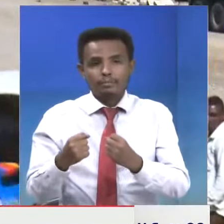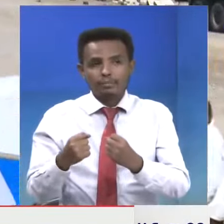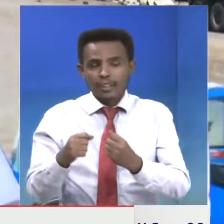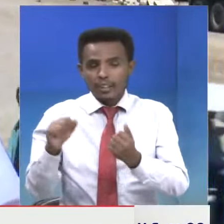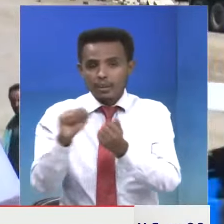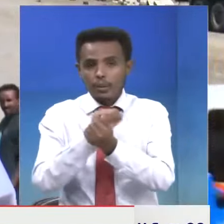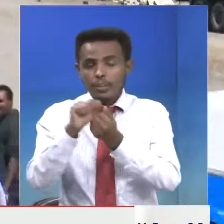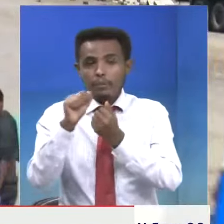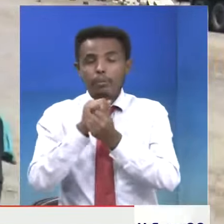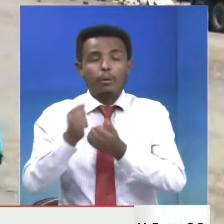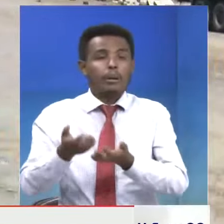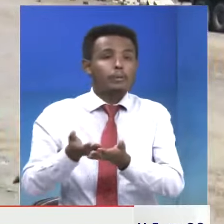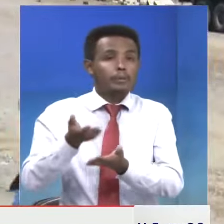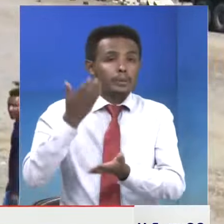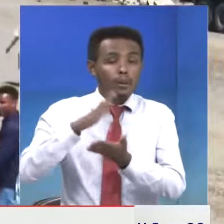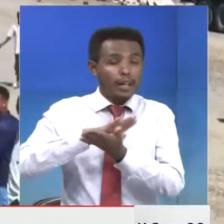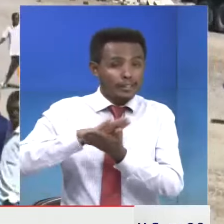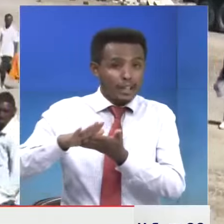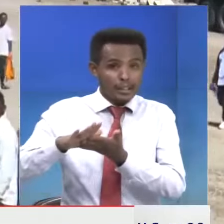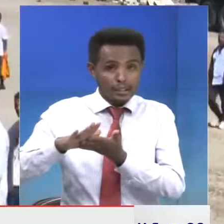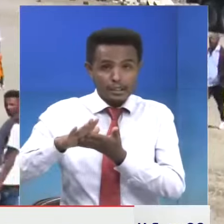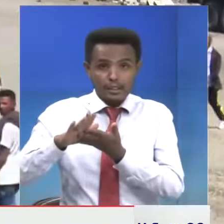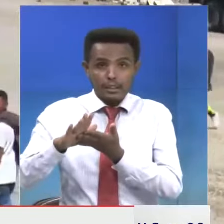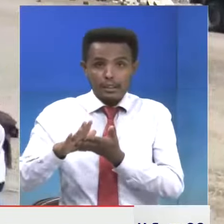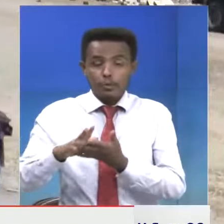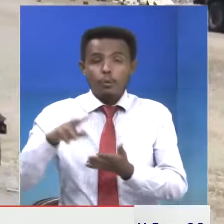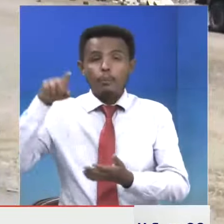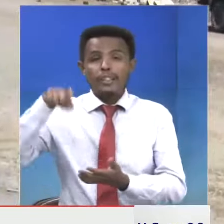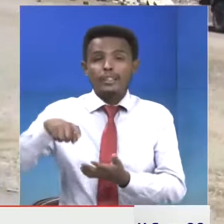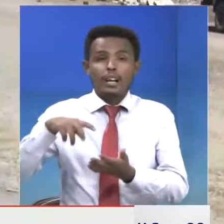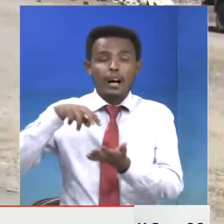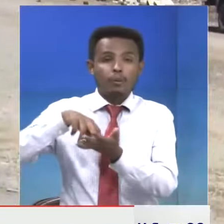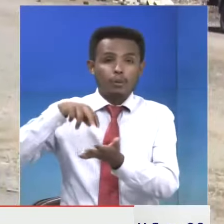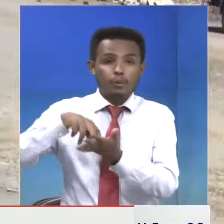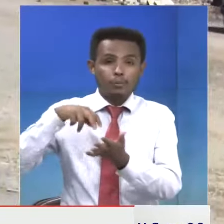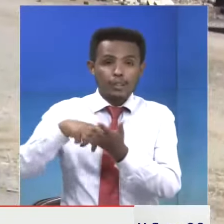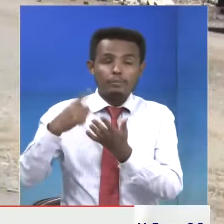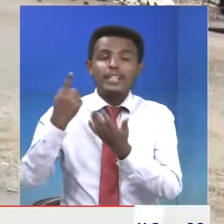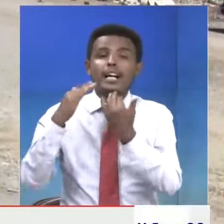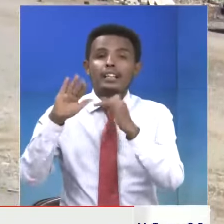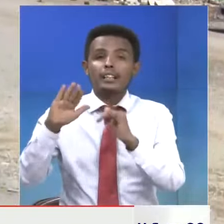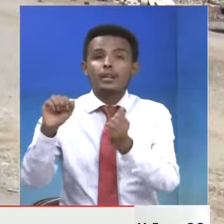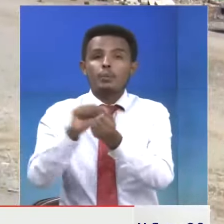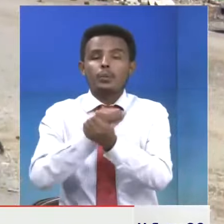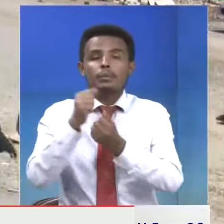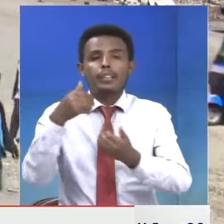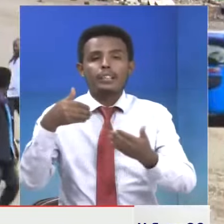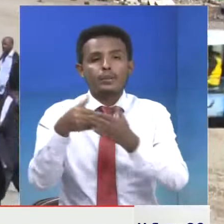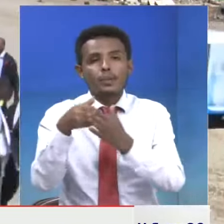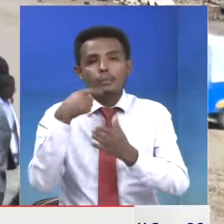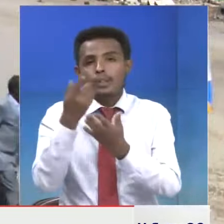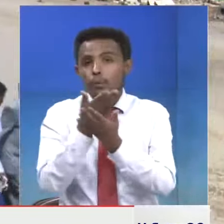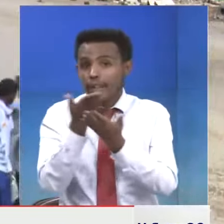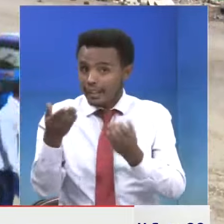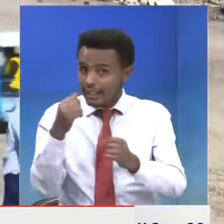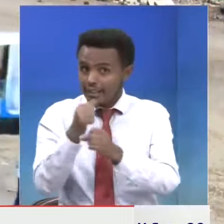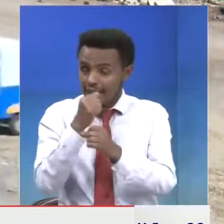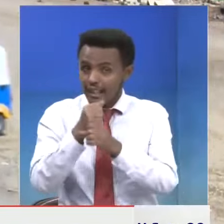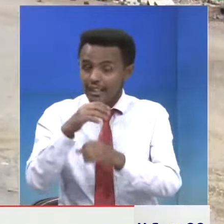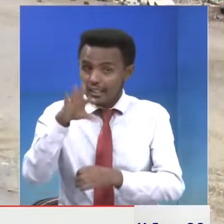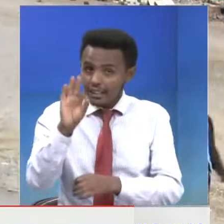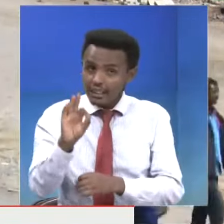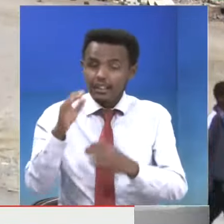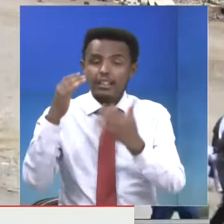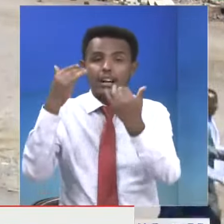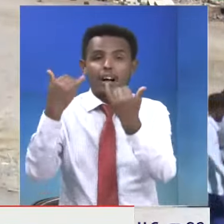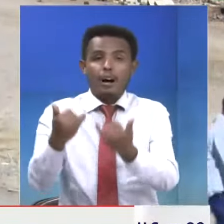የወደሙ ንብረቶች አጣሪ ኮሚቴ አዋቅረን እሱን በኮሚቴው አማካኝነት ምን ያክል ውድመት ደርሷል የሚለውን እየሰራ እንገኛለን። ከዛም አልፎ